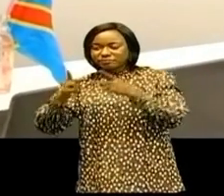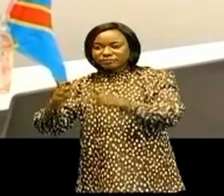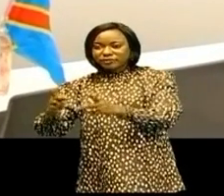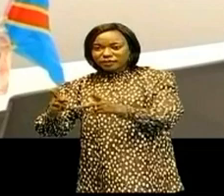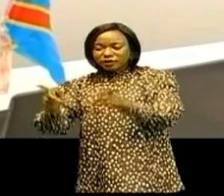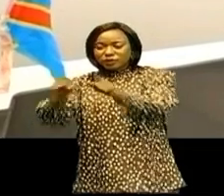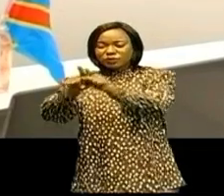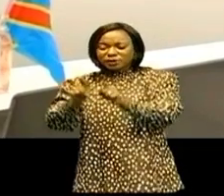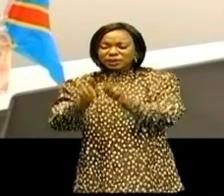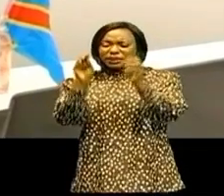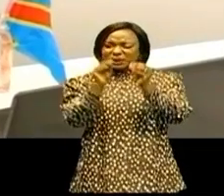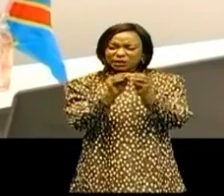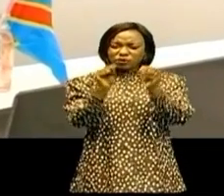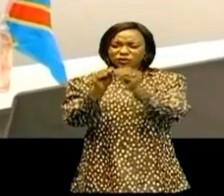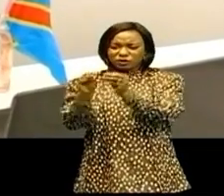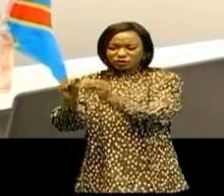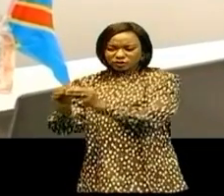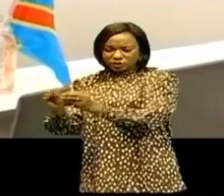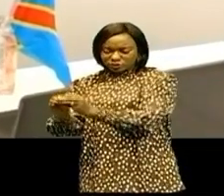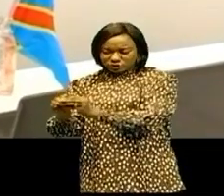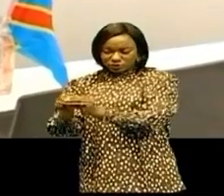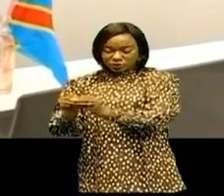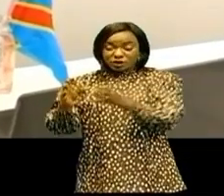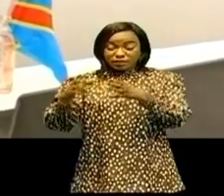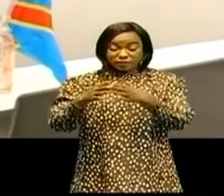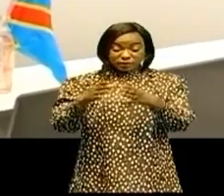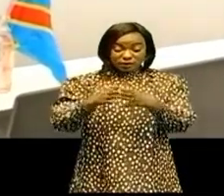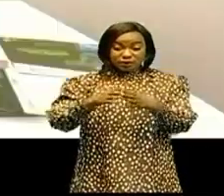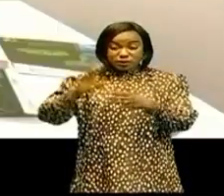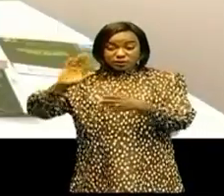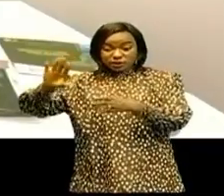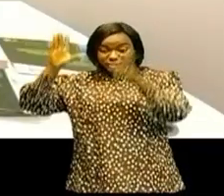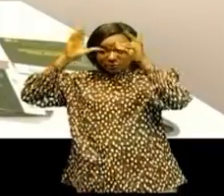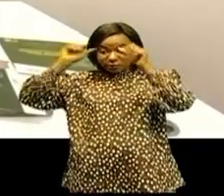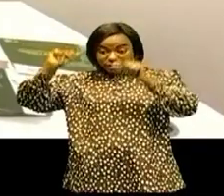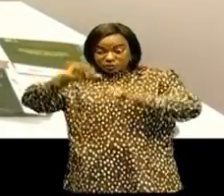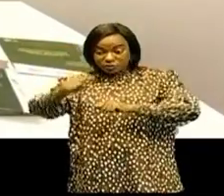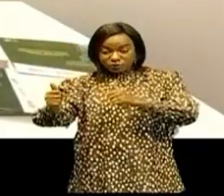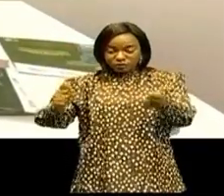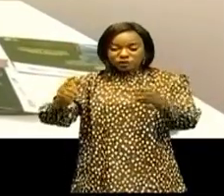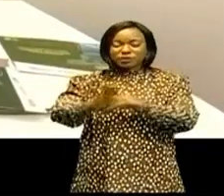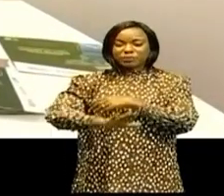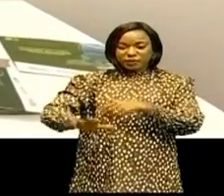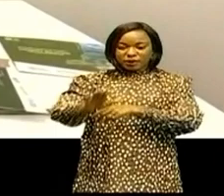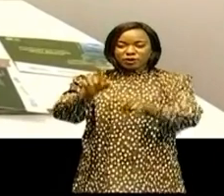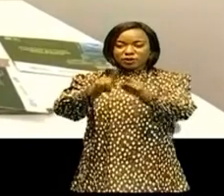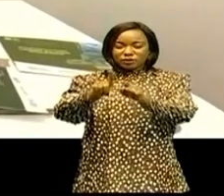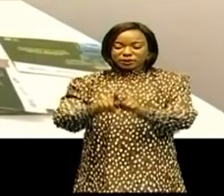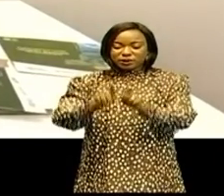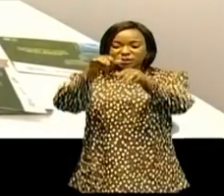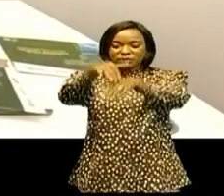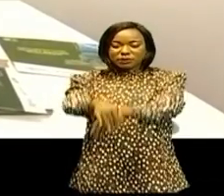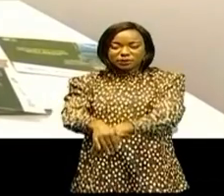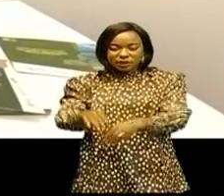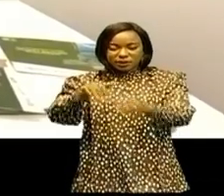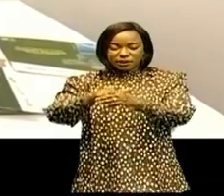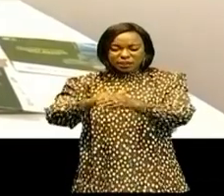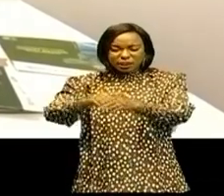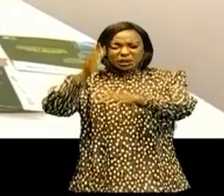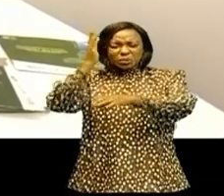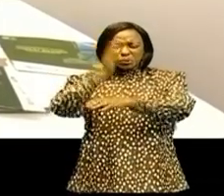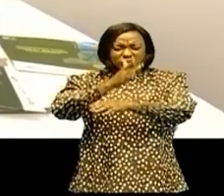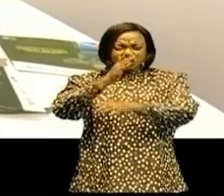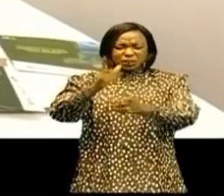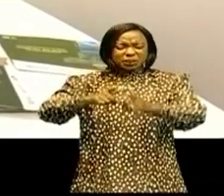des réunions bilatérales et multilatérales avec ses homologues. Il a également participé à des plénières officielles